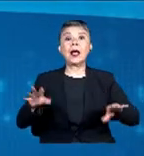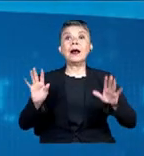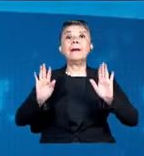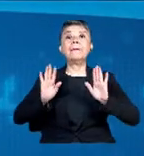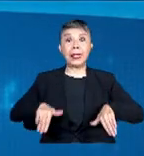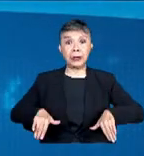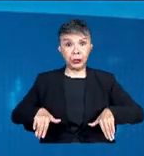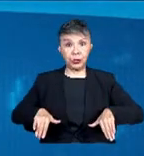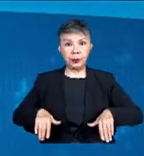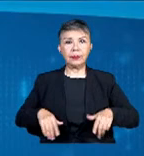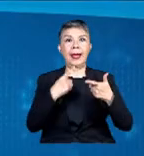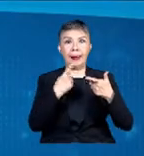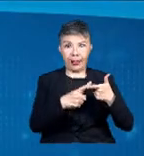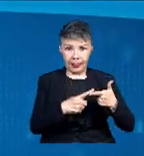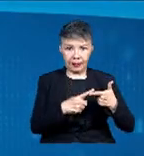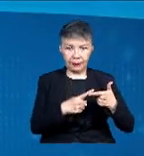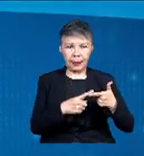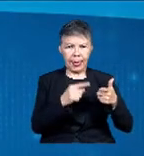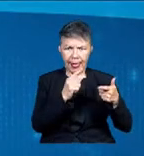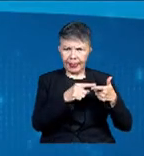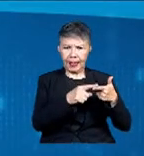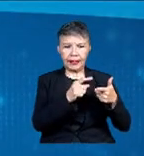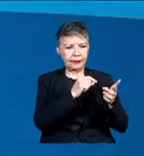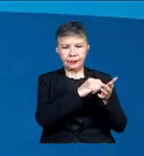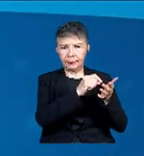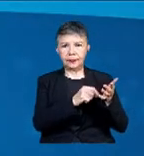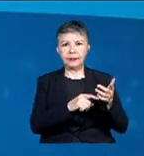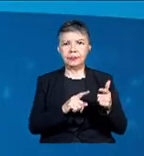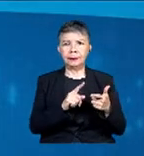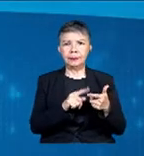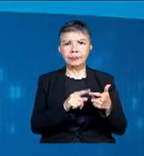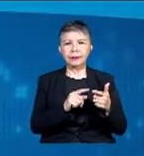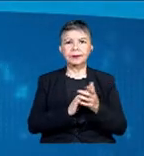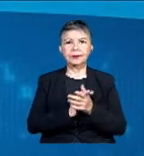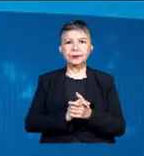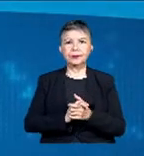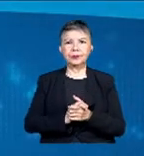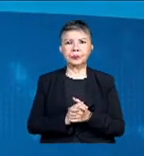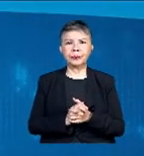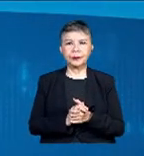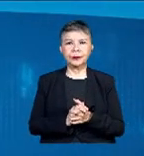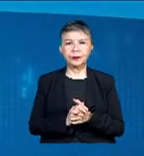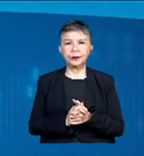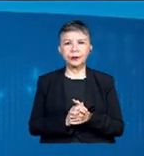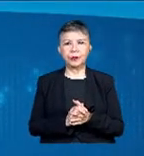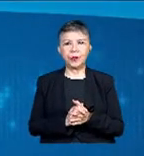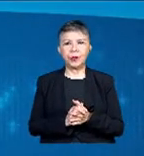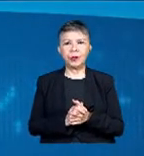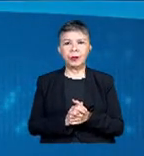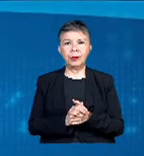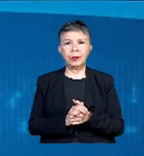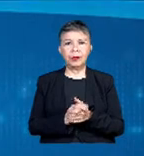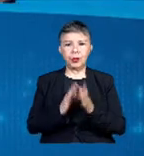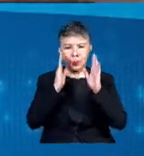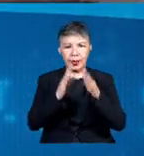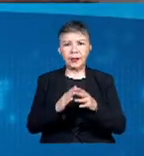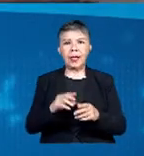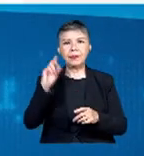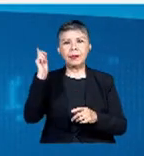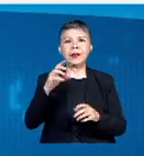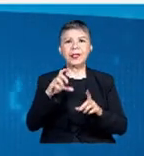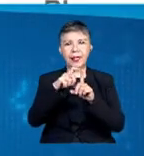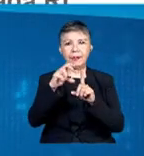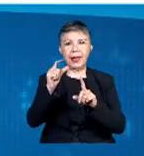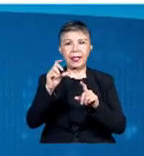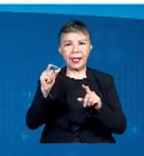purna berprestasi. Baik. Itu benar-benar menjadi perhatian pemerintah dan DPR. Baik, terima kasih Pak